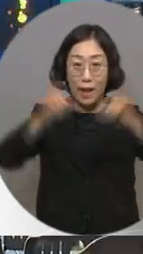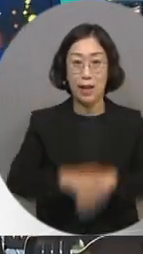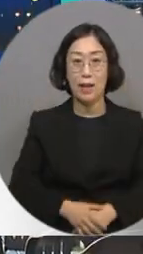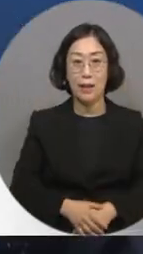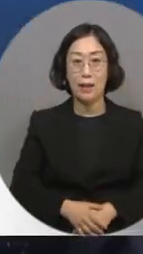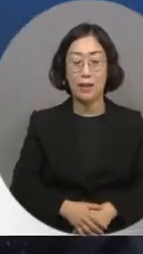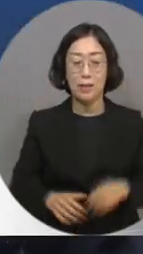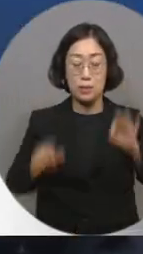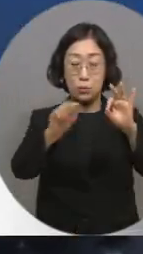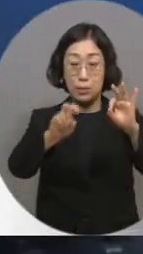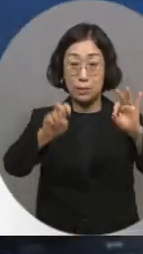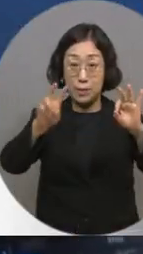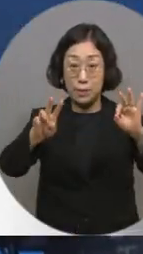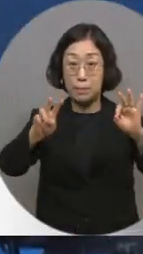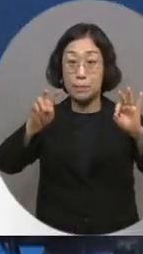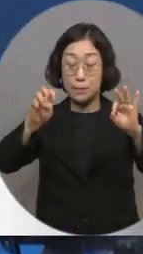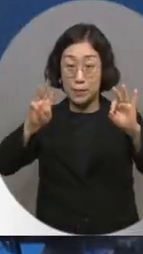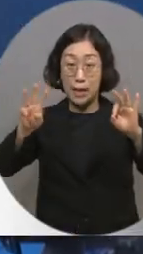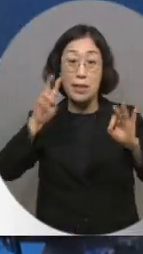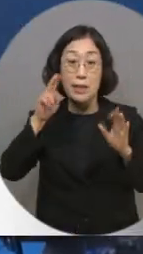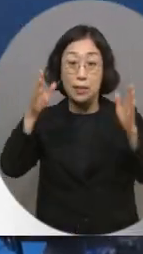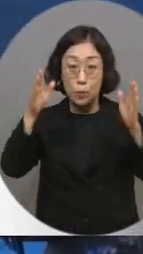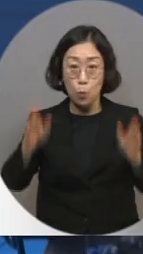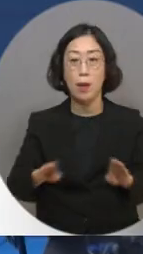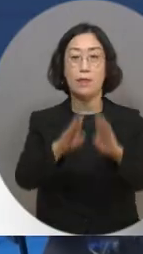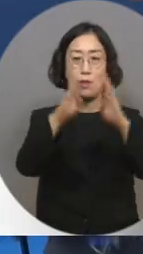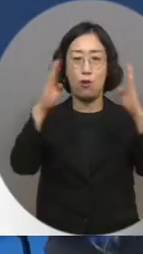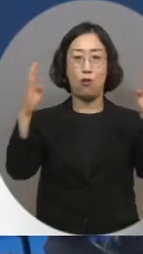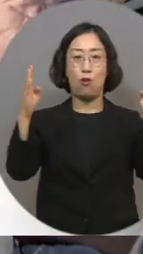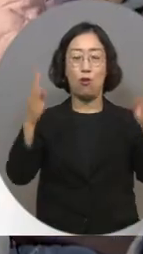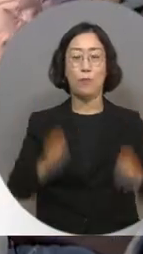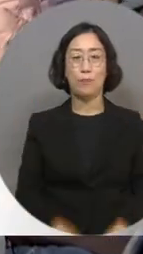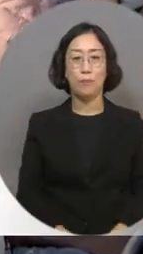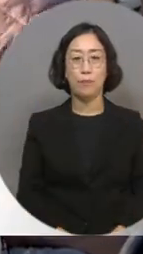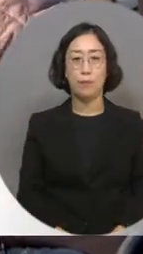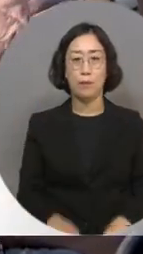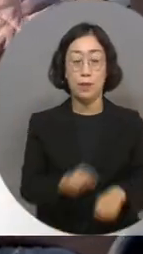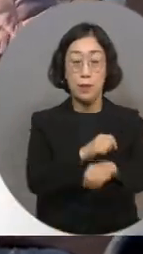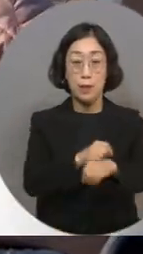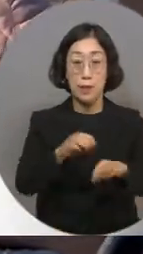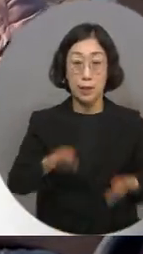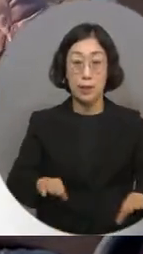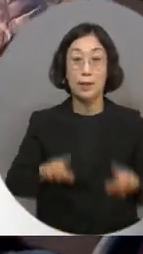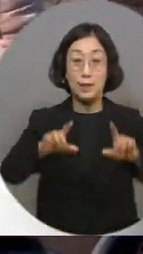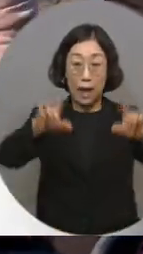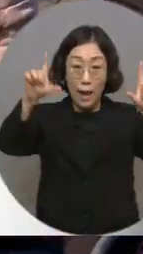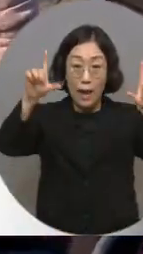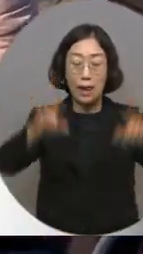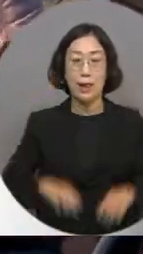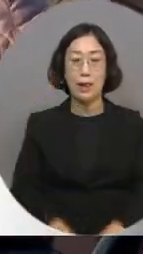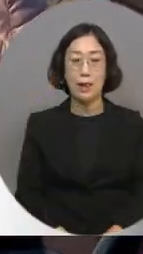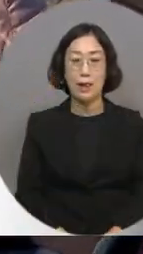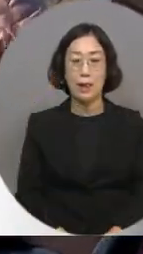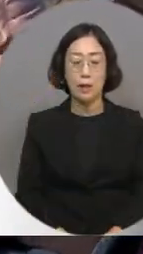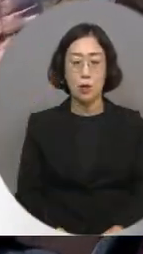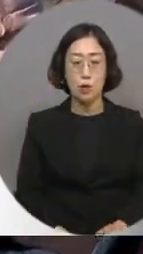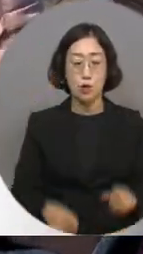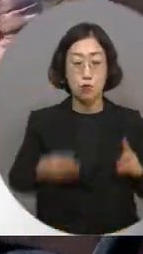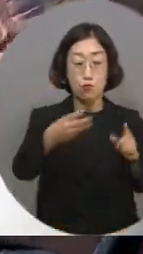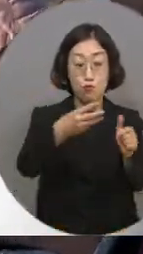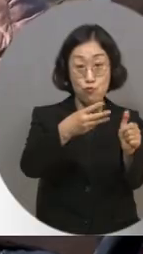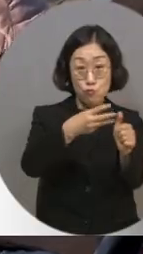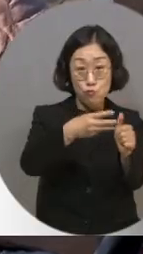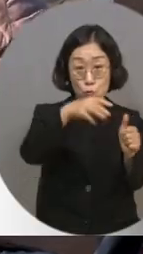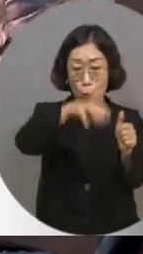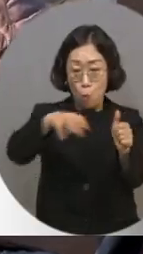지난 23일과 24일 양일간 개최됐습니다. 특히 이번 도민의 날 행사는 군 단위에서